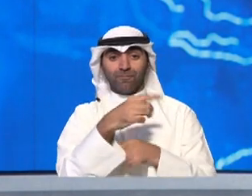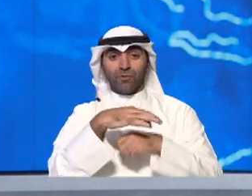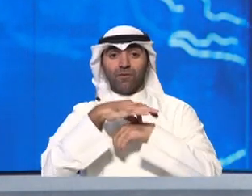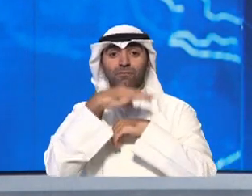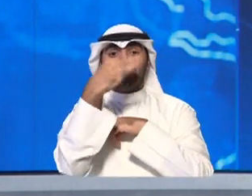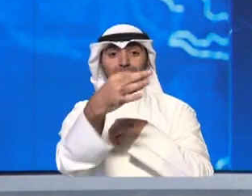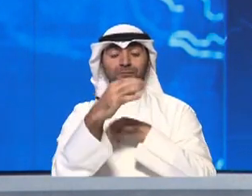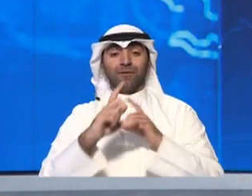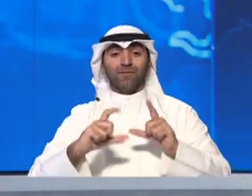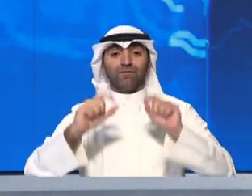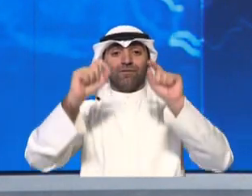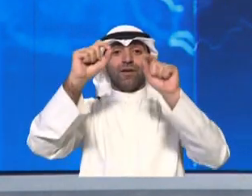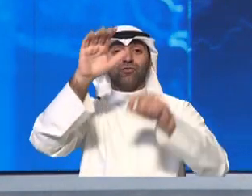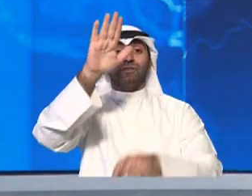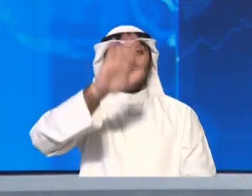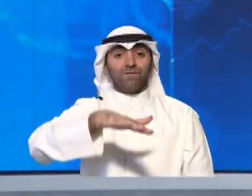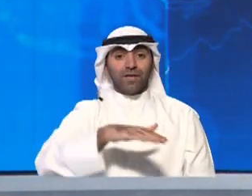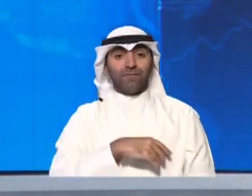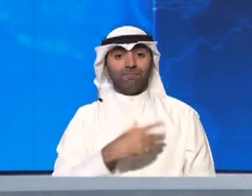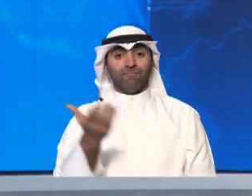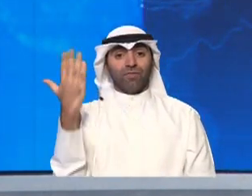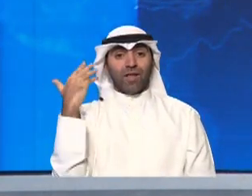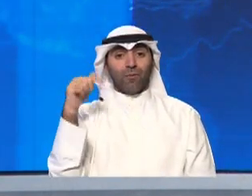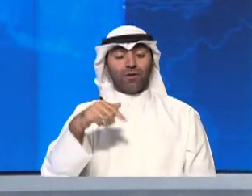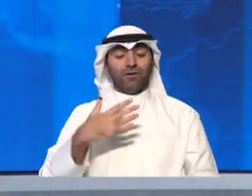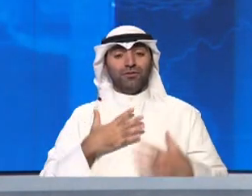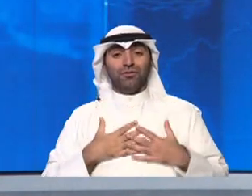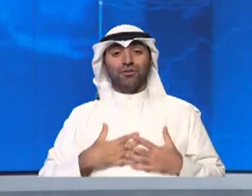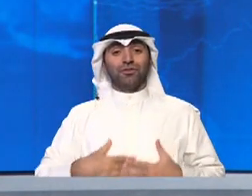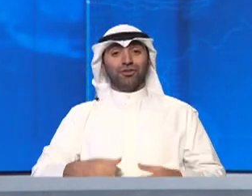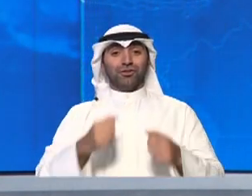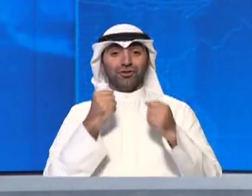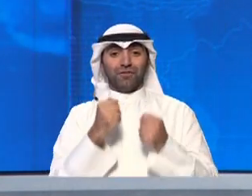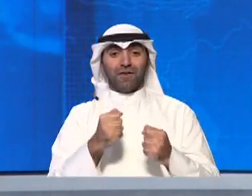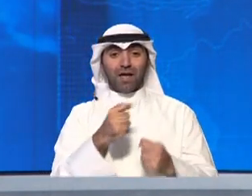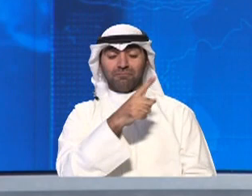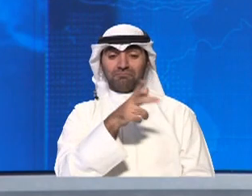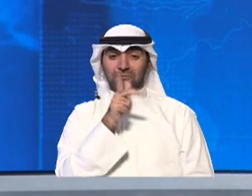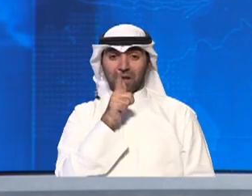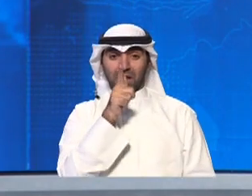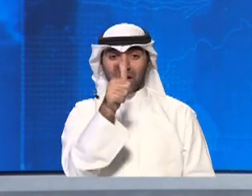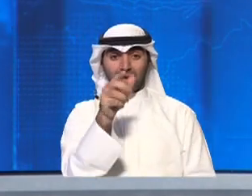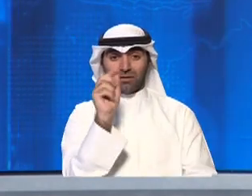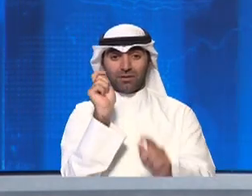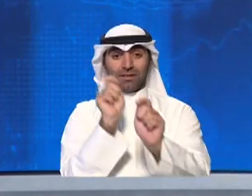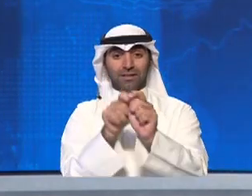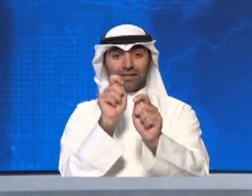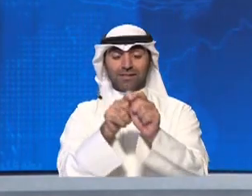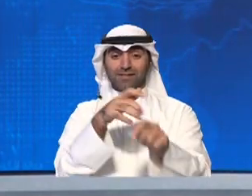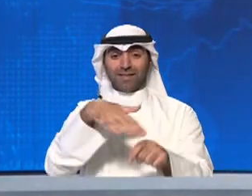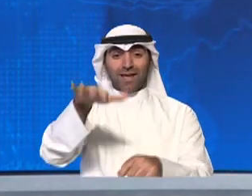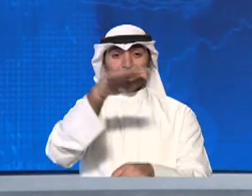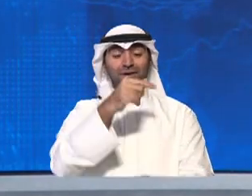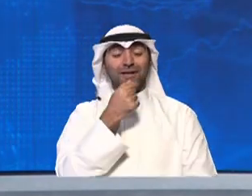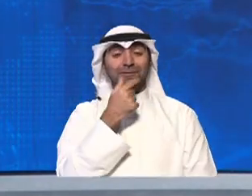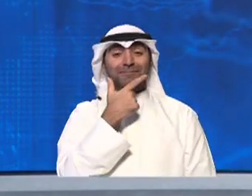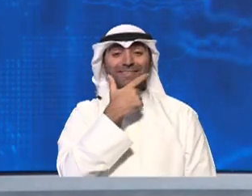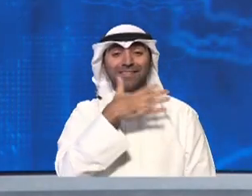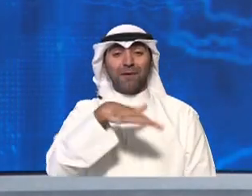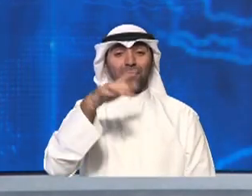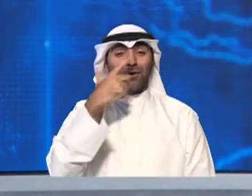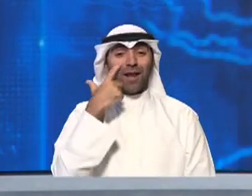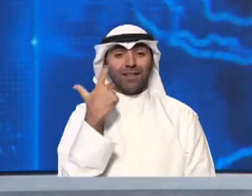هو يأتي لنا بمعنويات مرتفعة ينصح من سلم ومن أصيب بالابتسام الدائم بالتفاؤل الحذر.